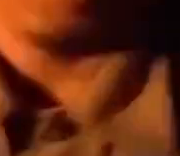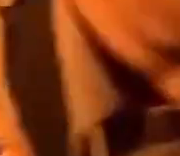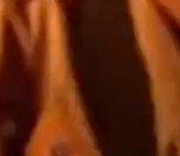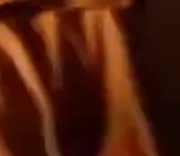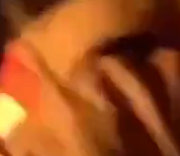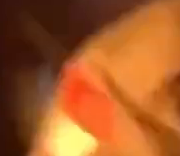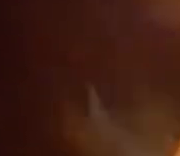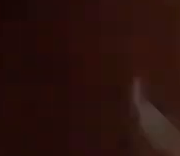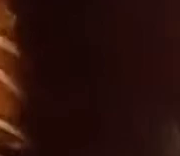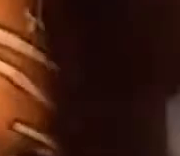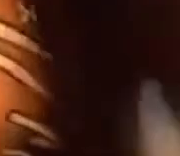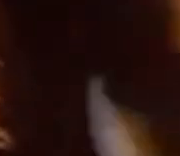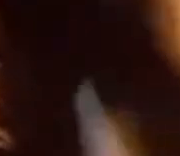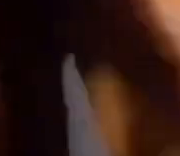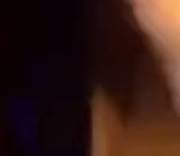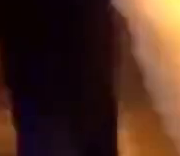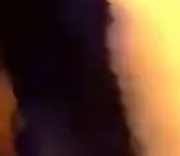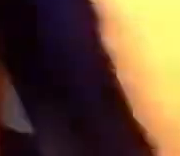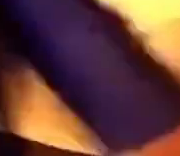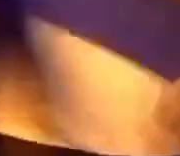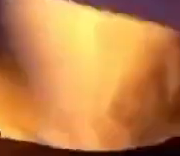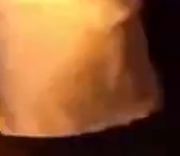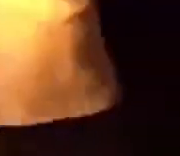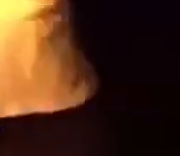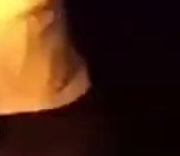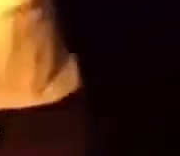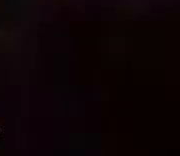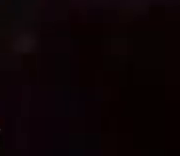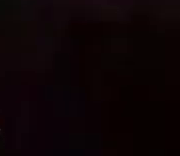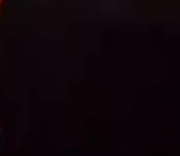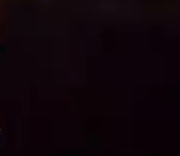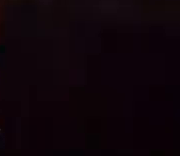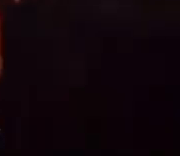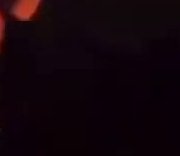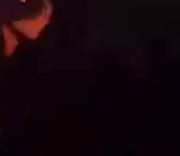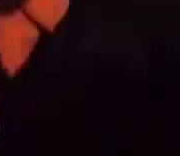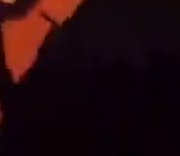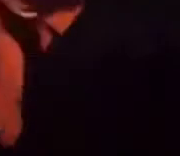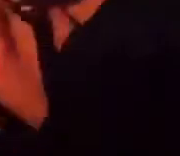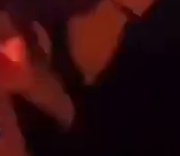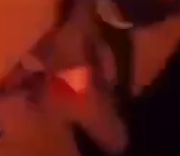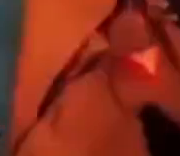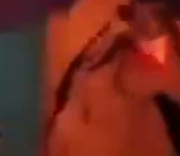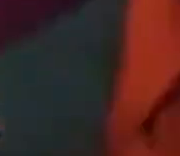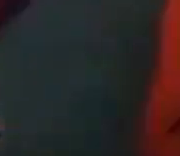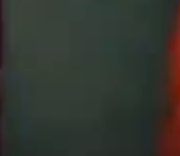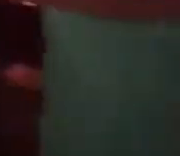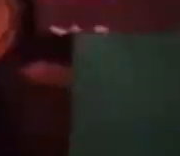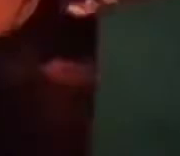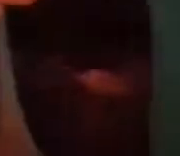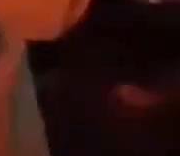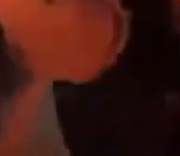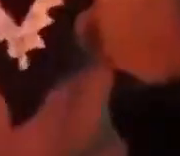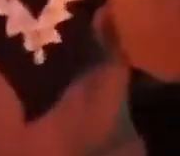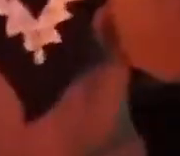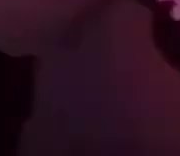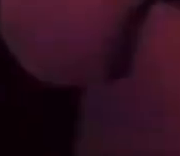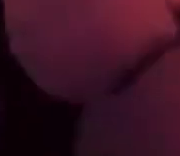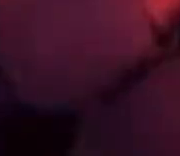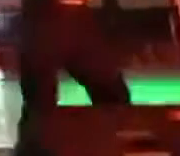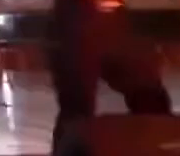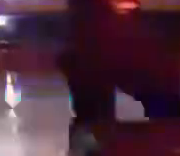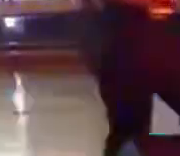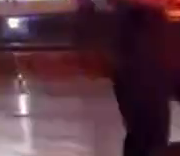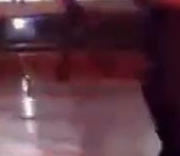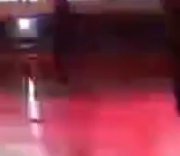Meski wajah kami kemudian terlupakan, meski nama kami tidak dikenali dan tidak diingat, kami